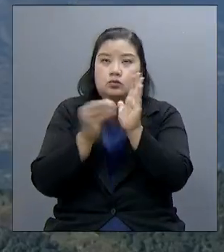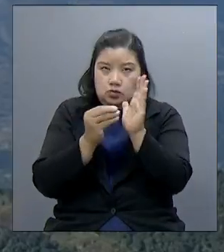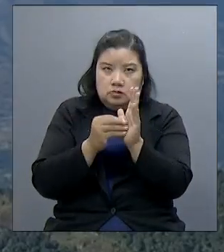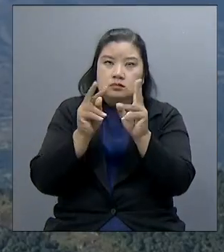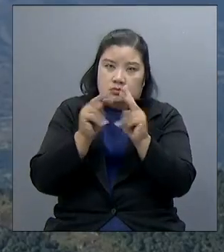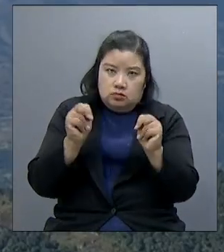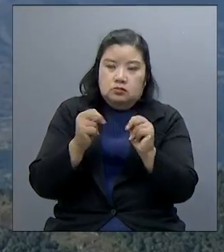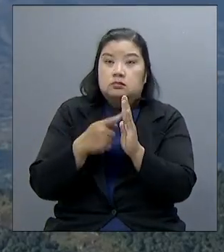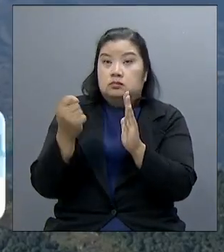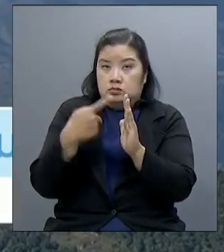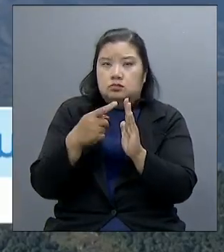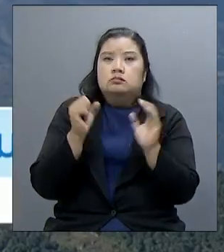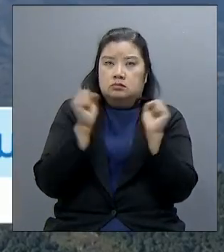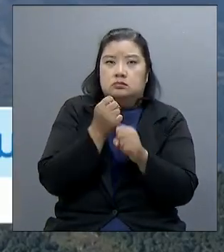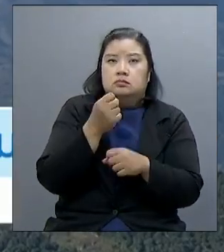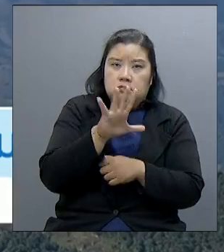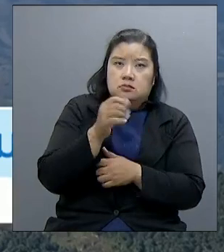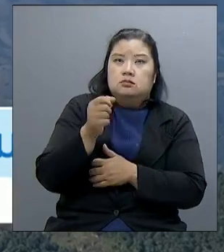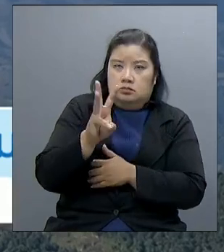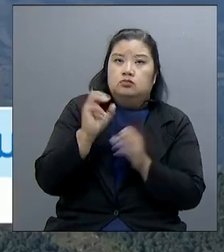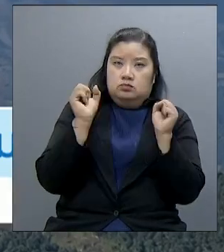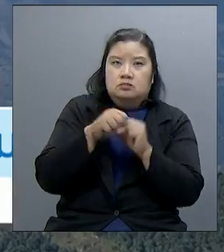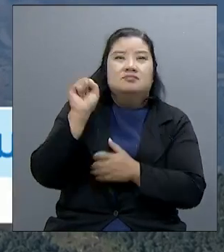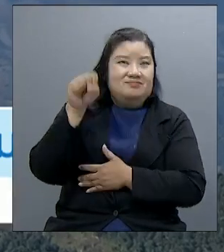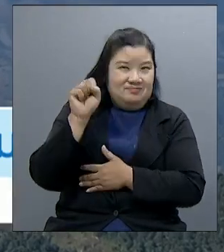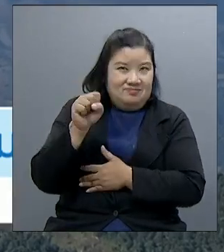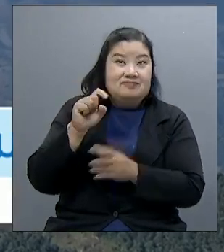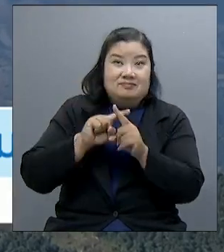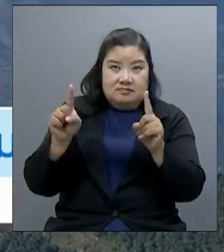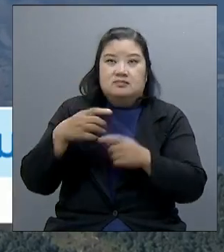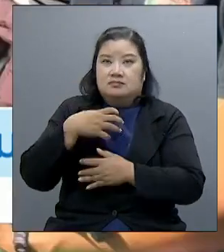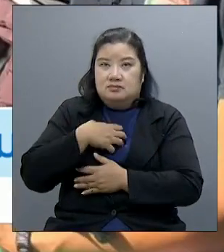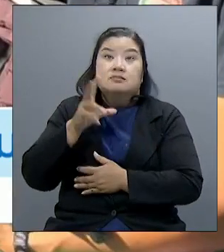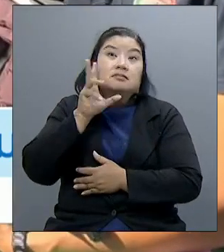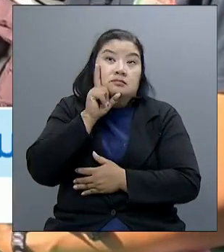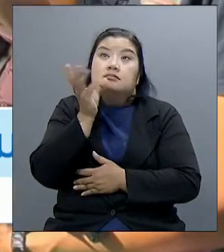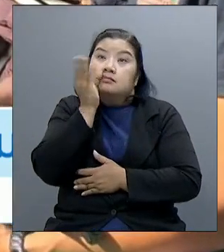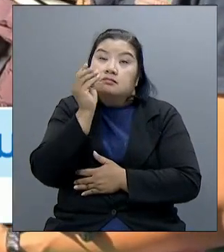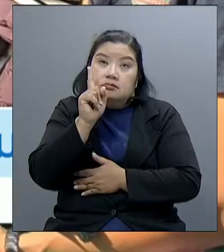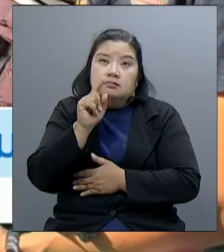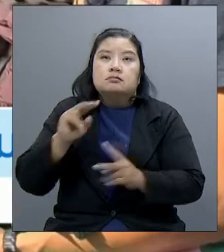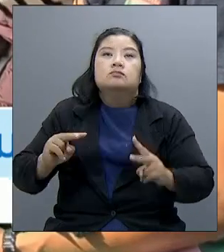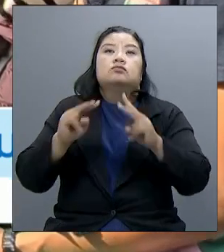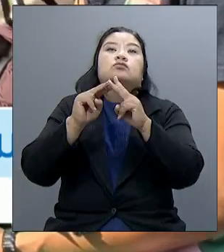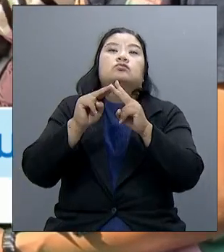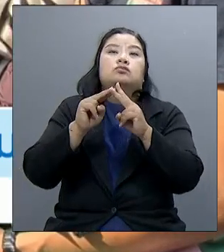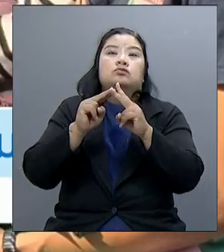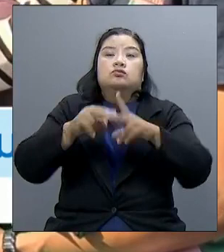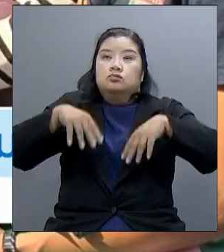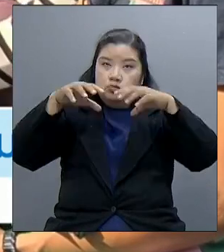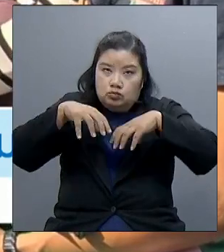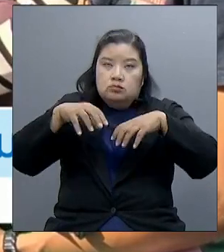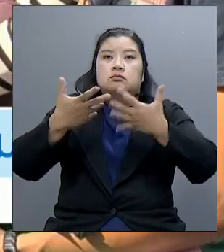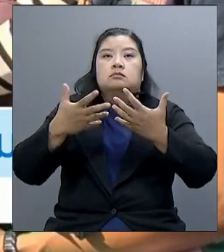15-16 องศาเซโเซีได้ทางนี้เพอให้พชาชนได้รบข้อมูลข่าวสารจากกรมอุตุ นิยมวิทยากระสวงดิจิทัน เพื่อเศษฐกิและสังคม